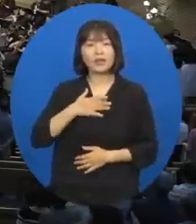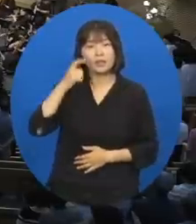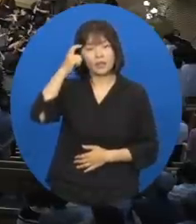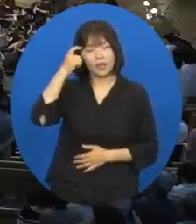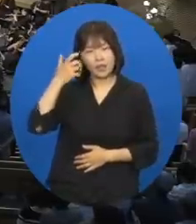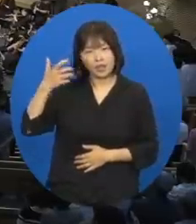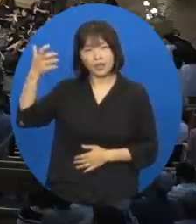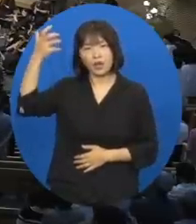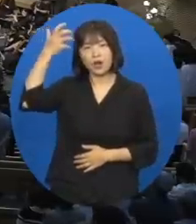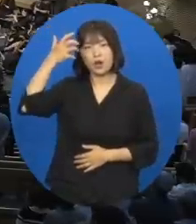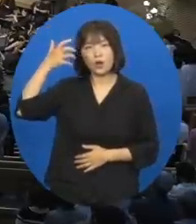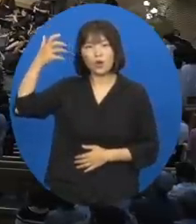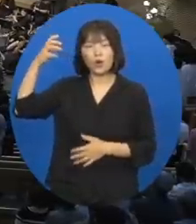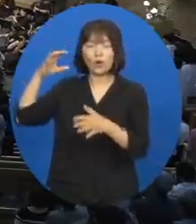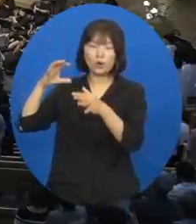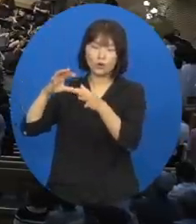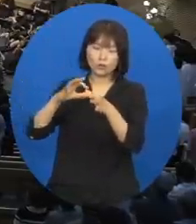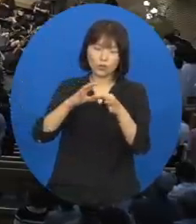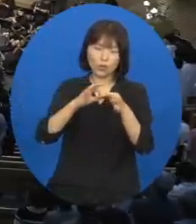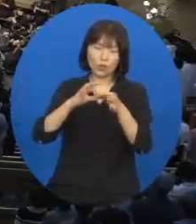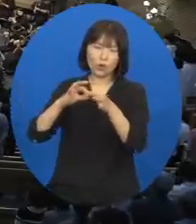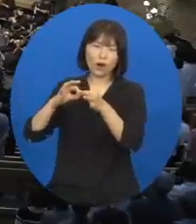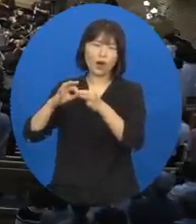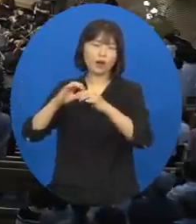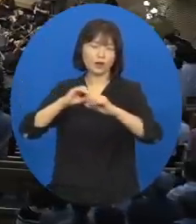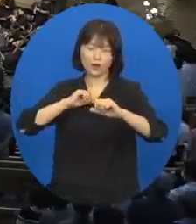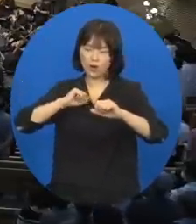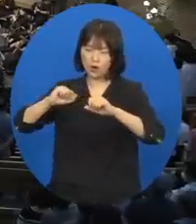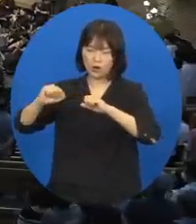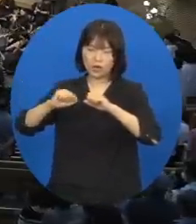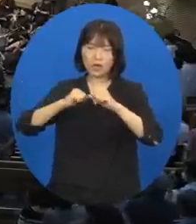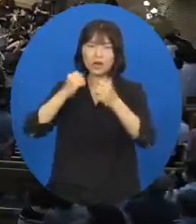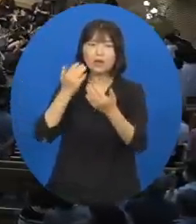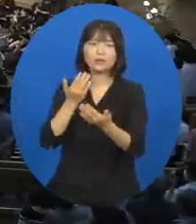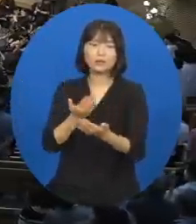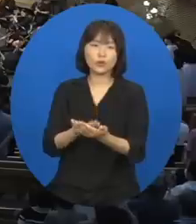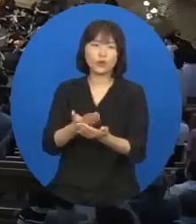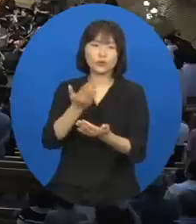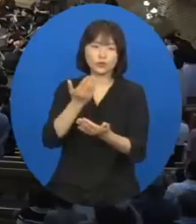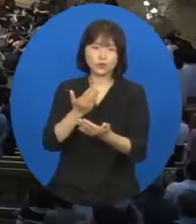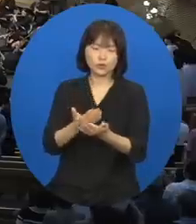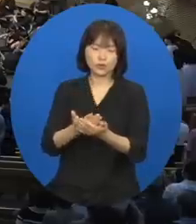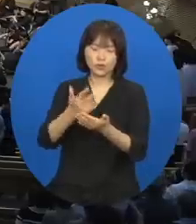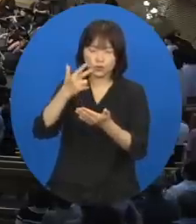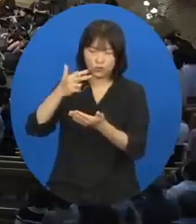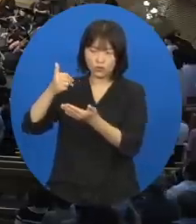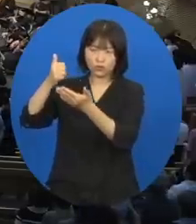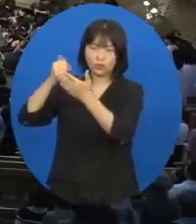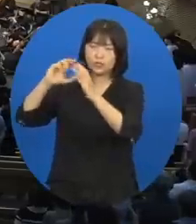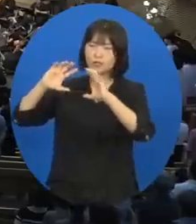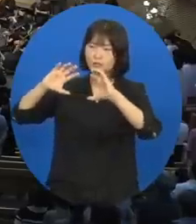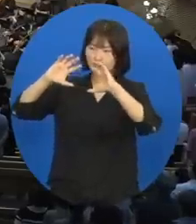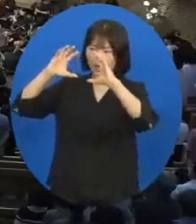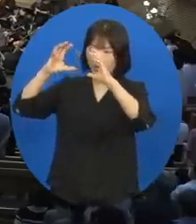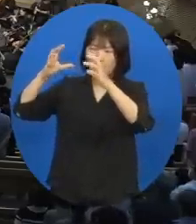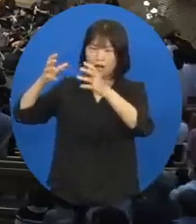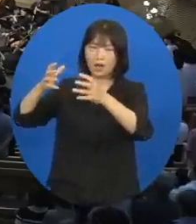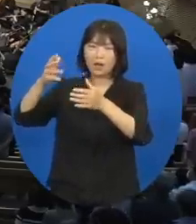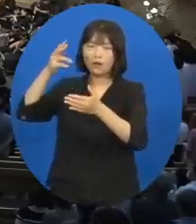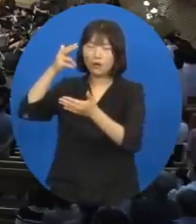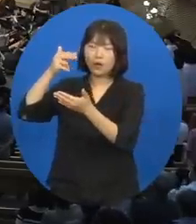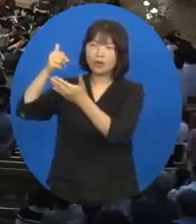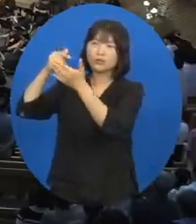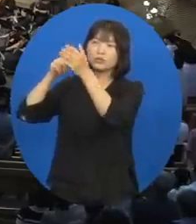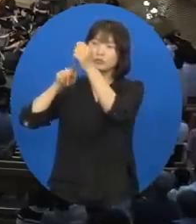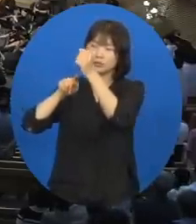연약한 내 영혼 통하여 일하소서. 주님